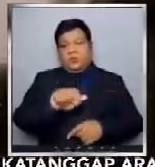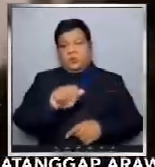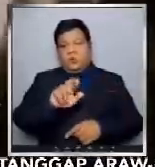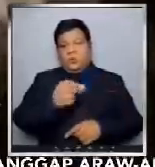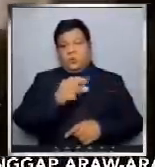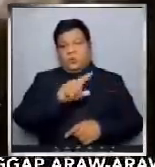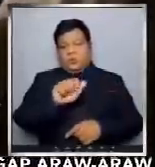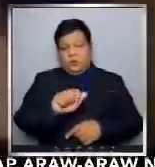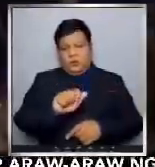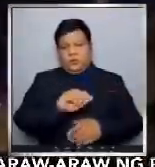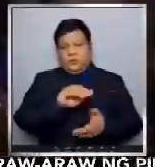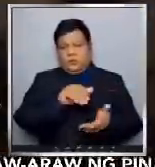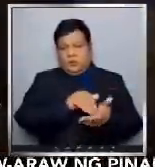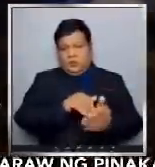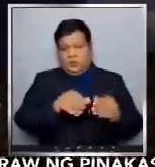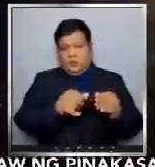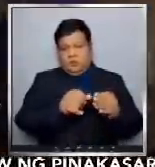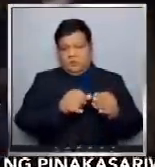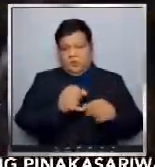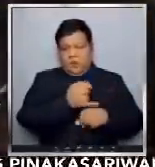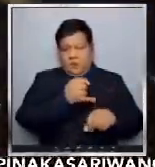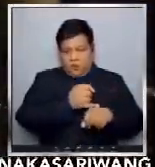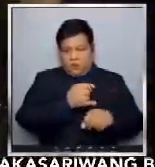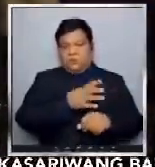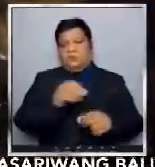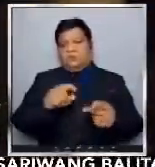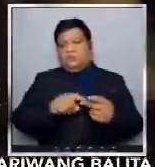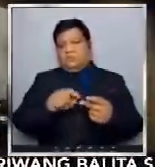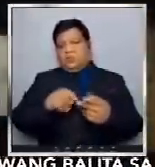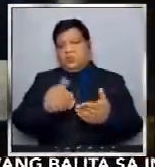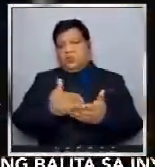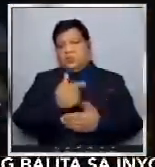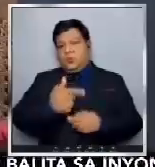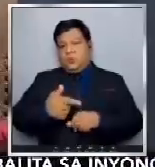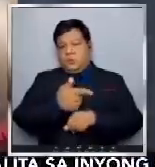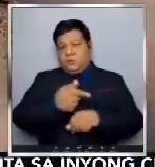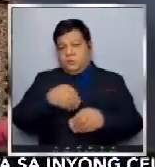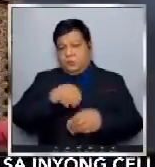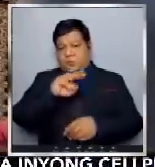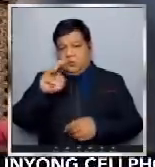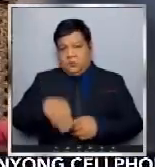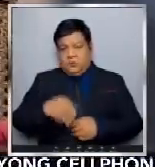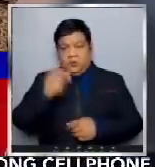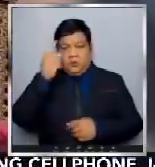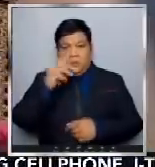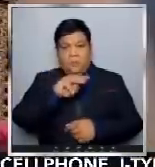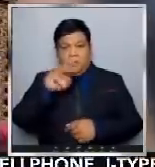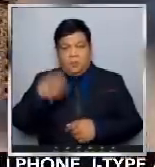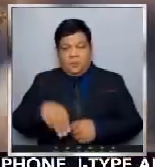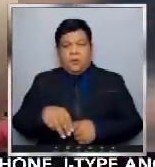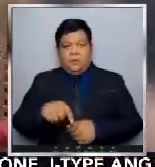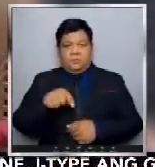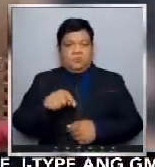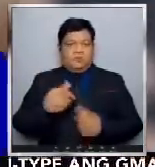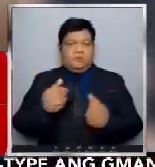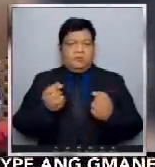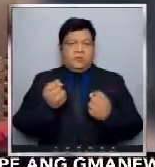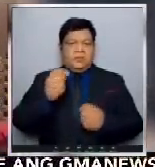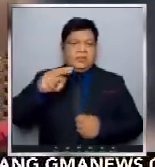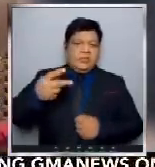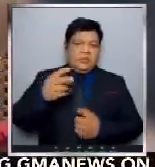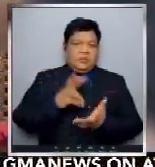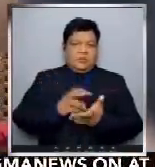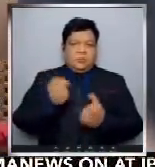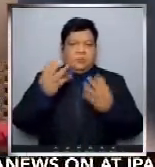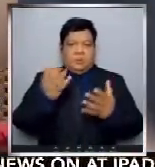Maynila. Maynila ang ikalawang lungsod sa bansa na may pinakamalaking bilang na mga botante. Sa Facebook Live naman ang katandem niyang